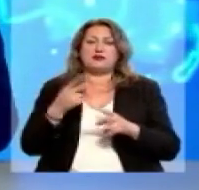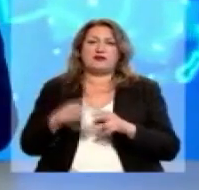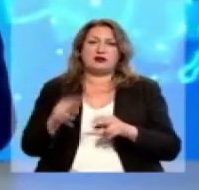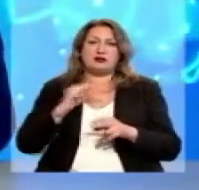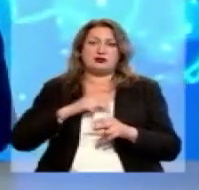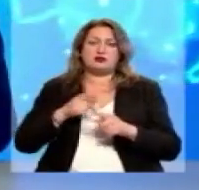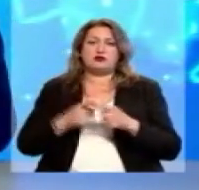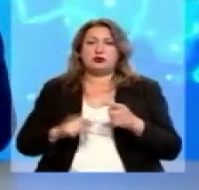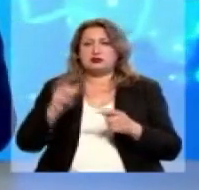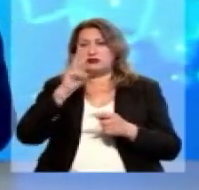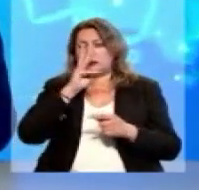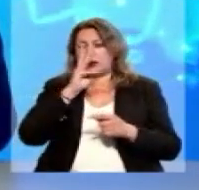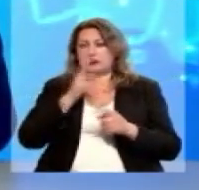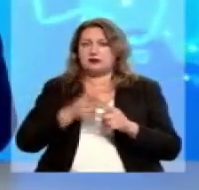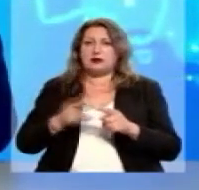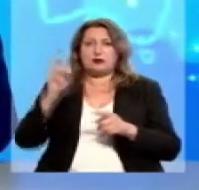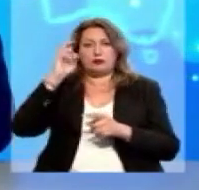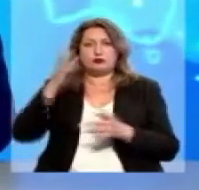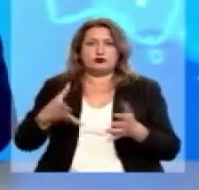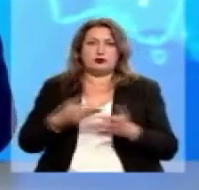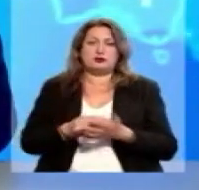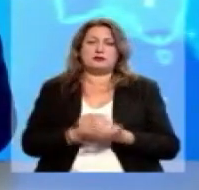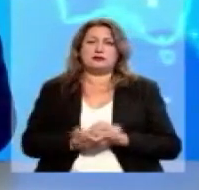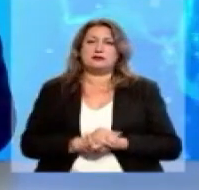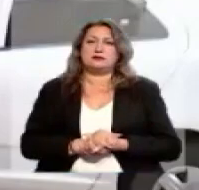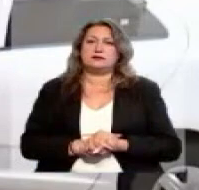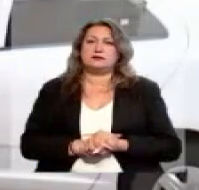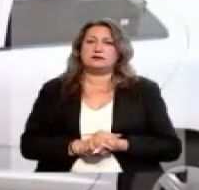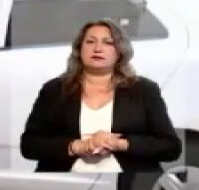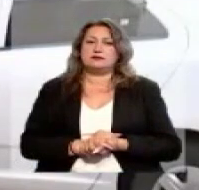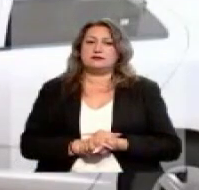есебінен субсидияланады. Толығырақ тілші бейне материалында.